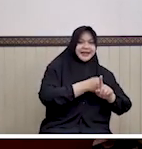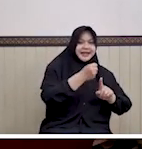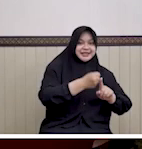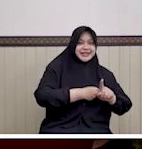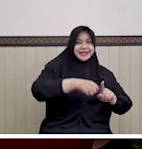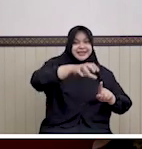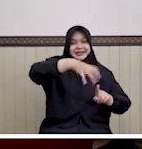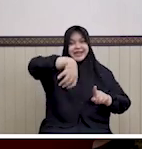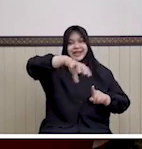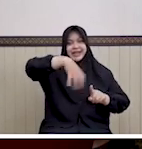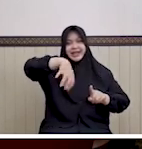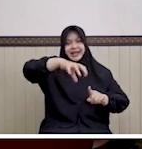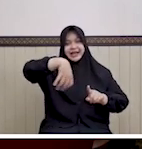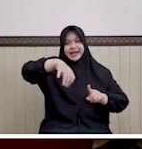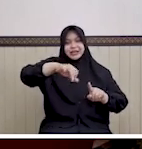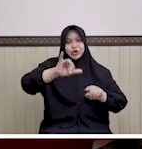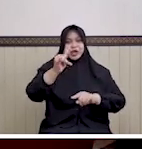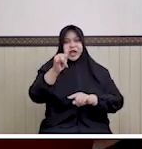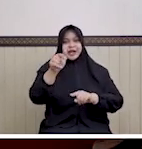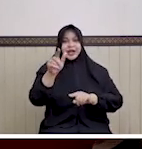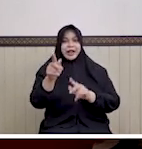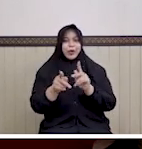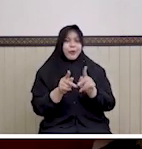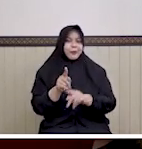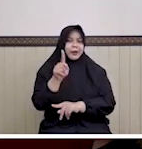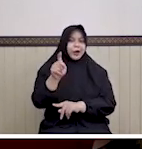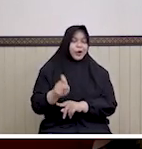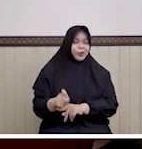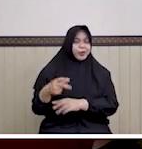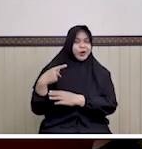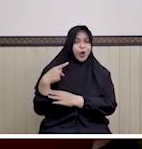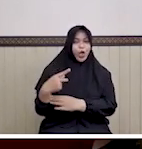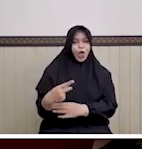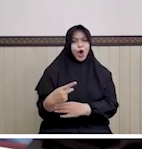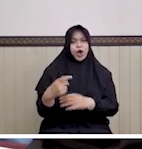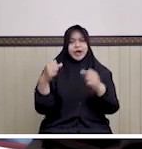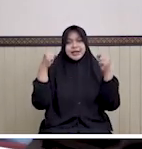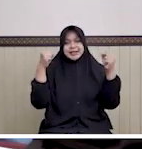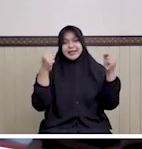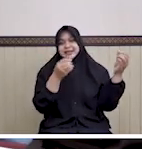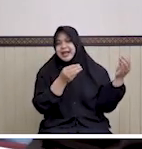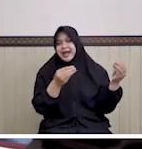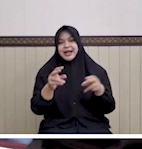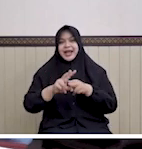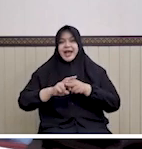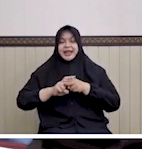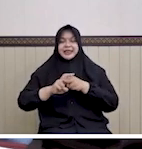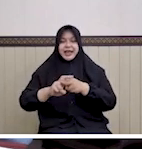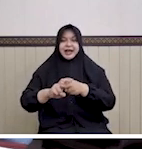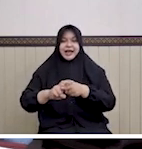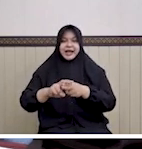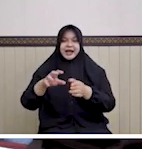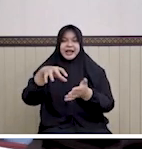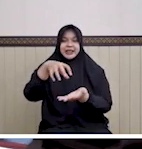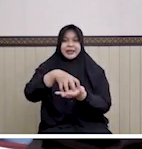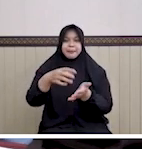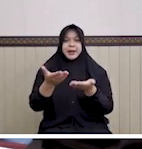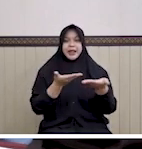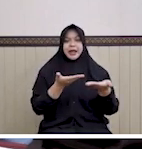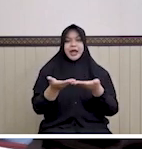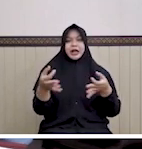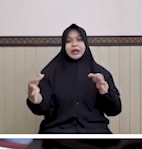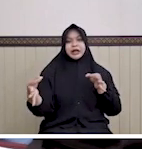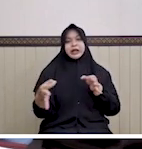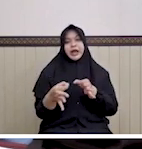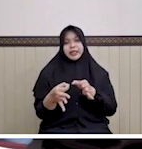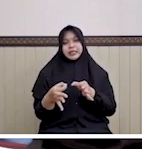ada di daerah Semarang Jogjakarta ini jika memerlukan pertolongan medis silahkan diantar ke tempat layanan yang terdekat